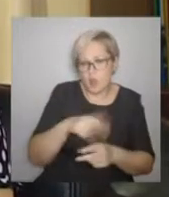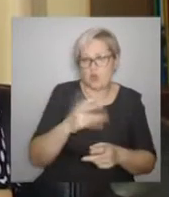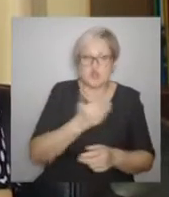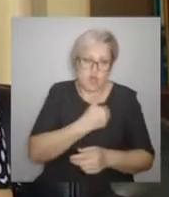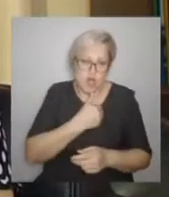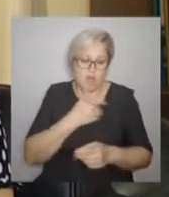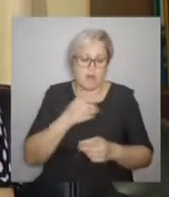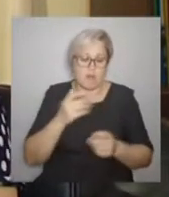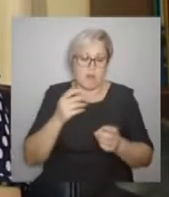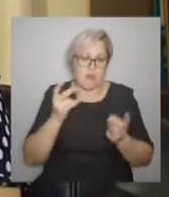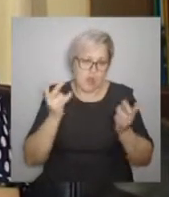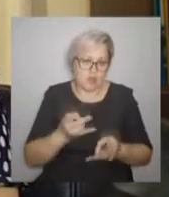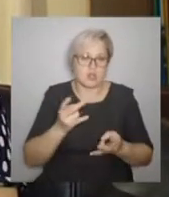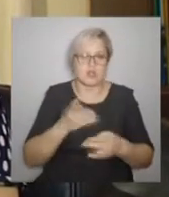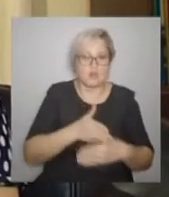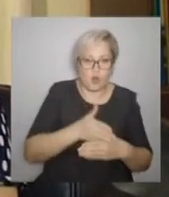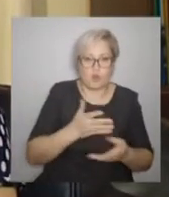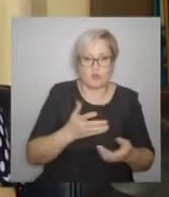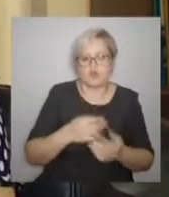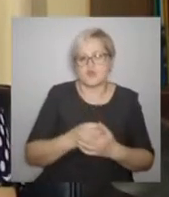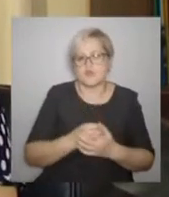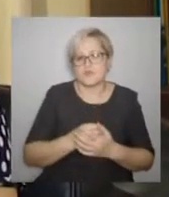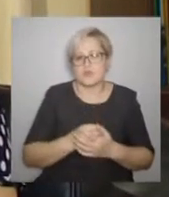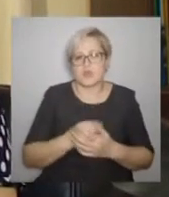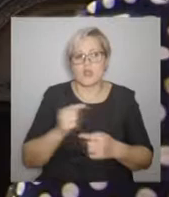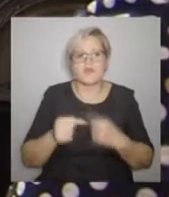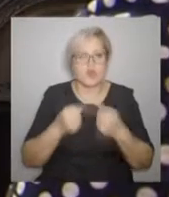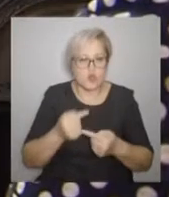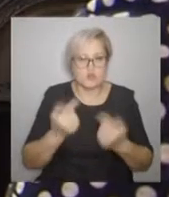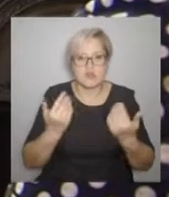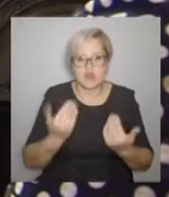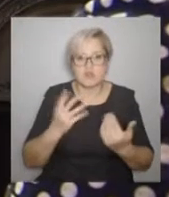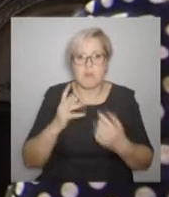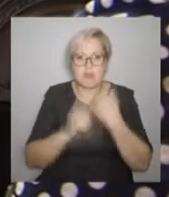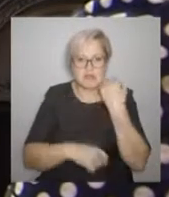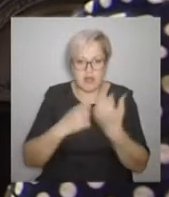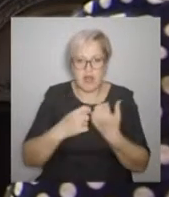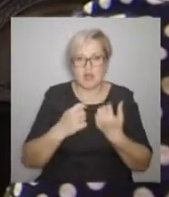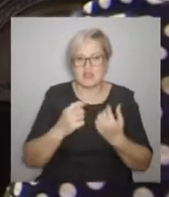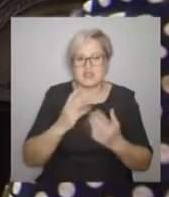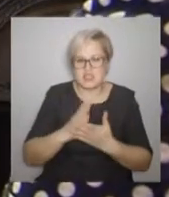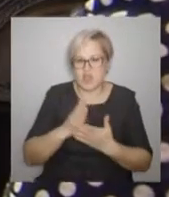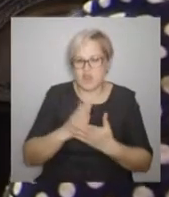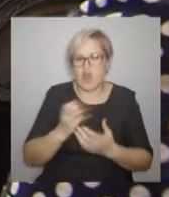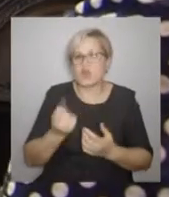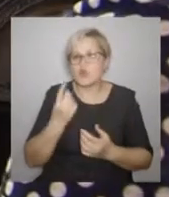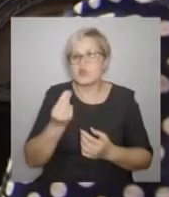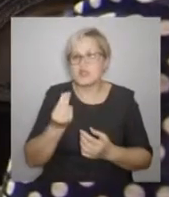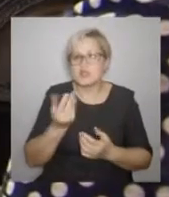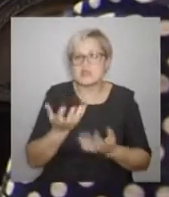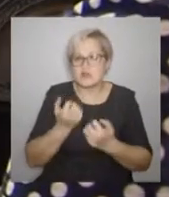дети приходят к нам с желанием оказать помощь. Вернемся сейчас к материальной составляющей,